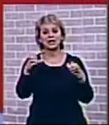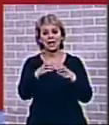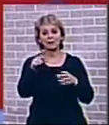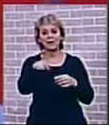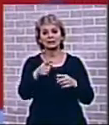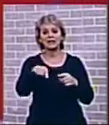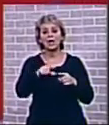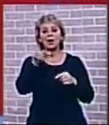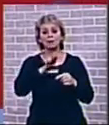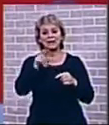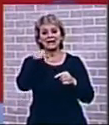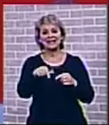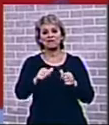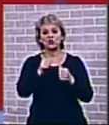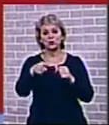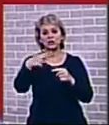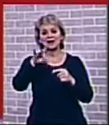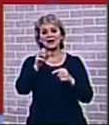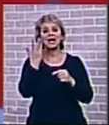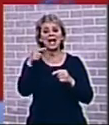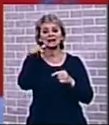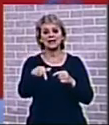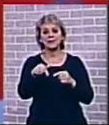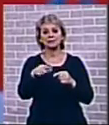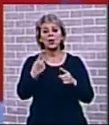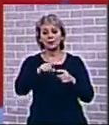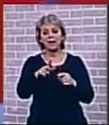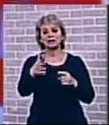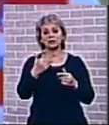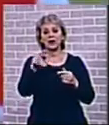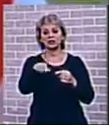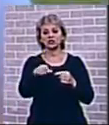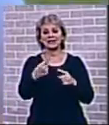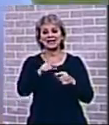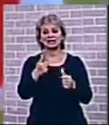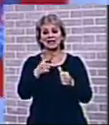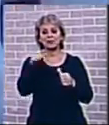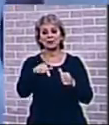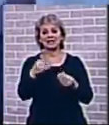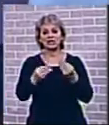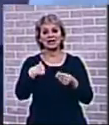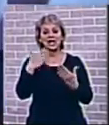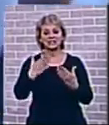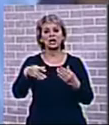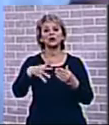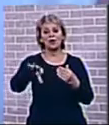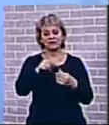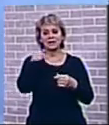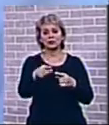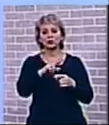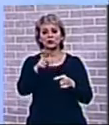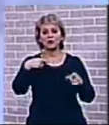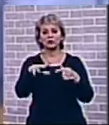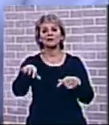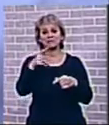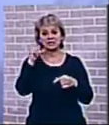слышали, потому что они были на ведущих ролях тогда. Поэтому, ну, конечно, это имя, бренд. Я не знаю, все об этом. Я думаю, кто в футбол